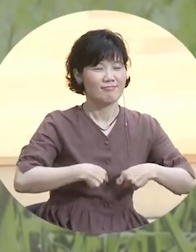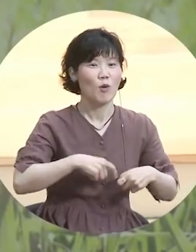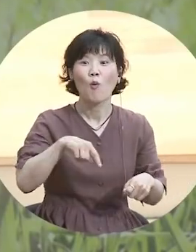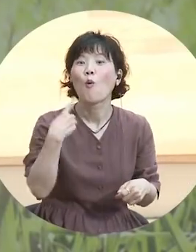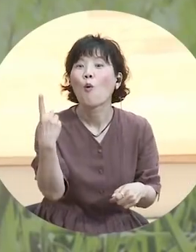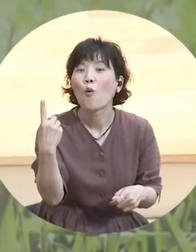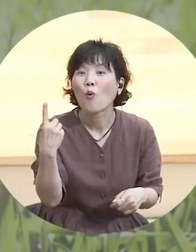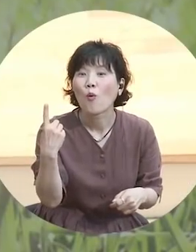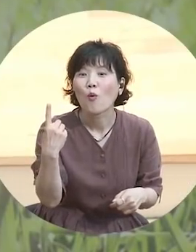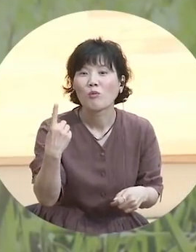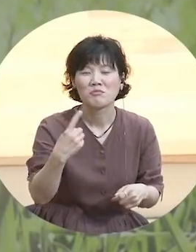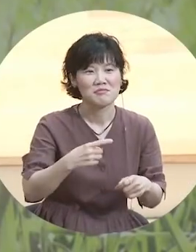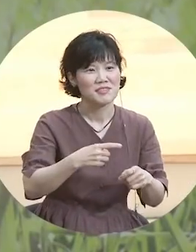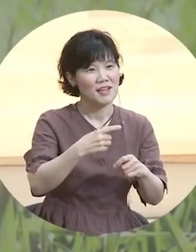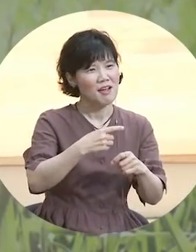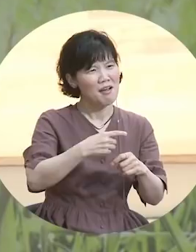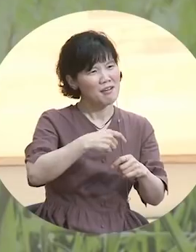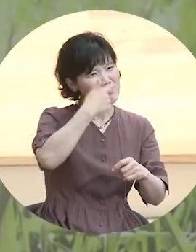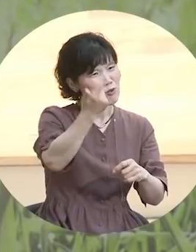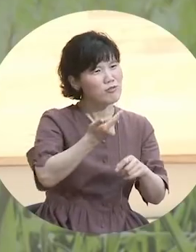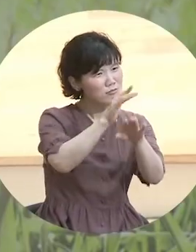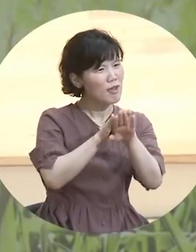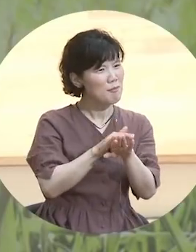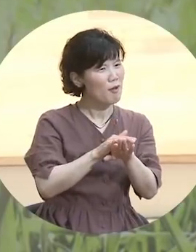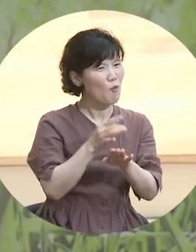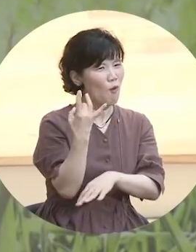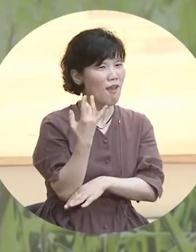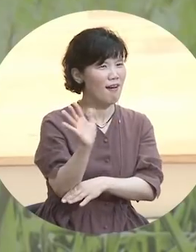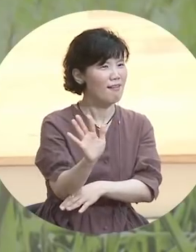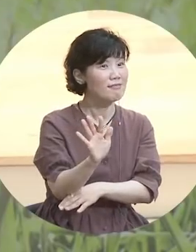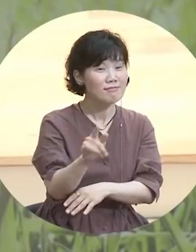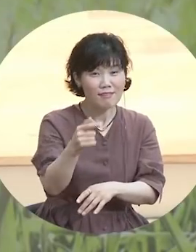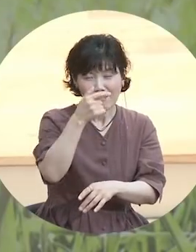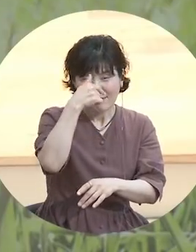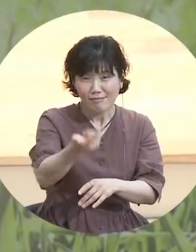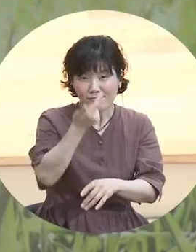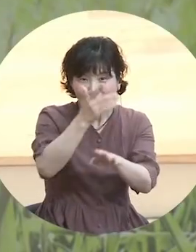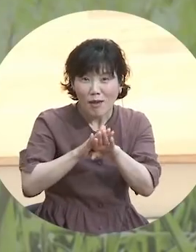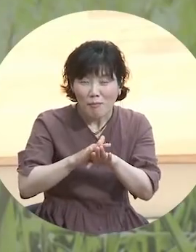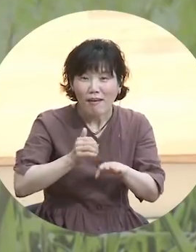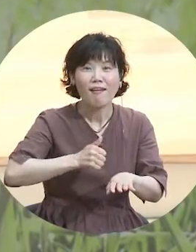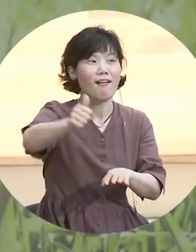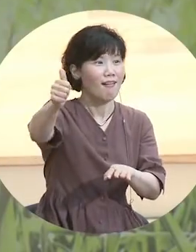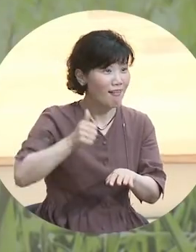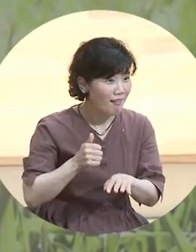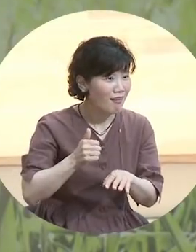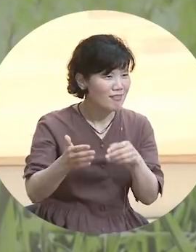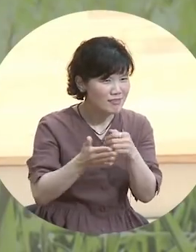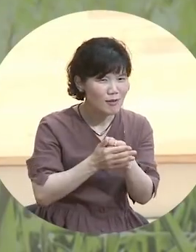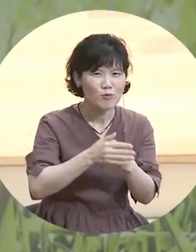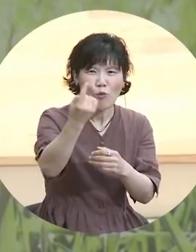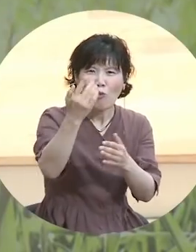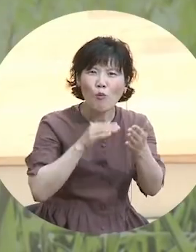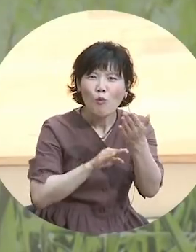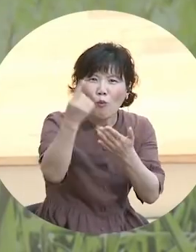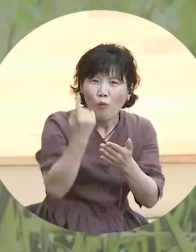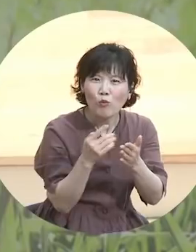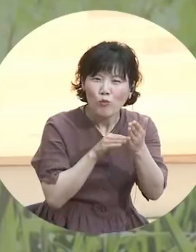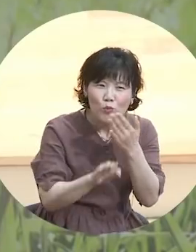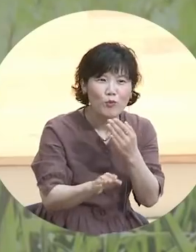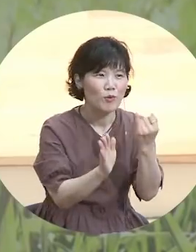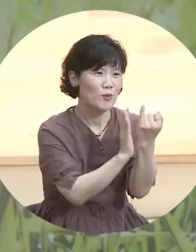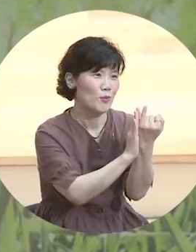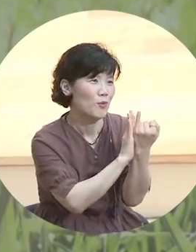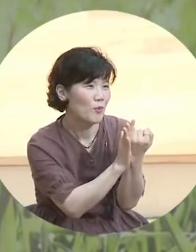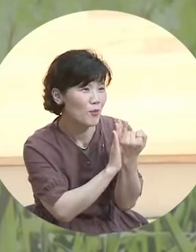혼자 그 안 가던 주일 저녁 예배를 갔다 오는 거예요. 그러더니 아내를 대하는 태도가 확 달라진